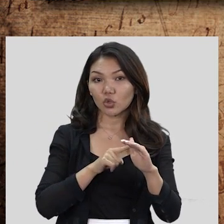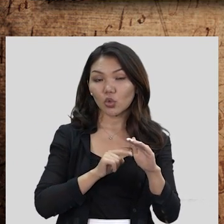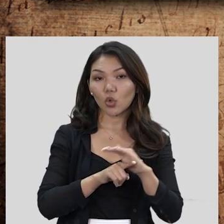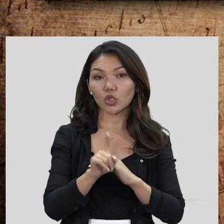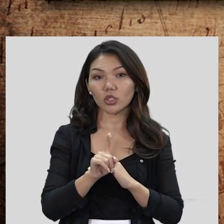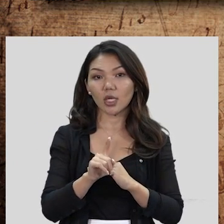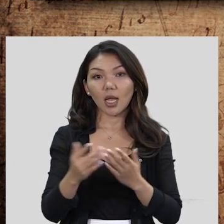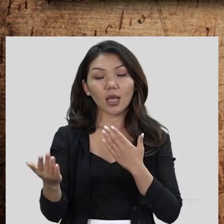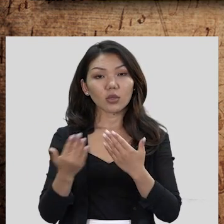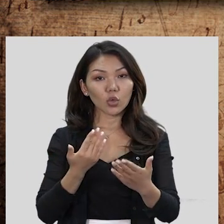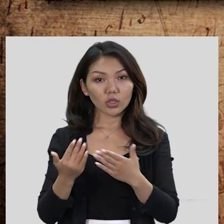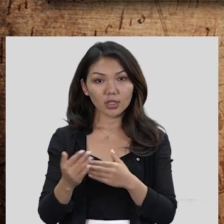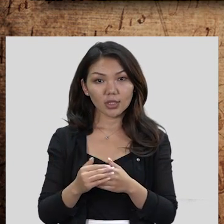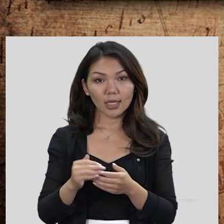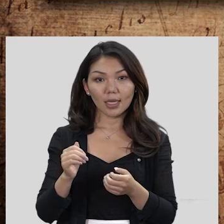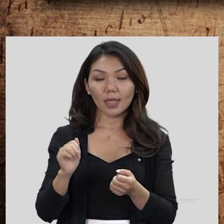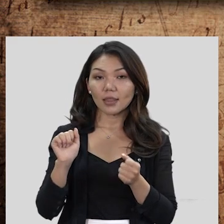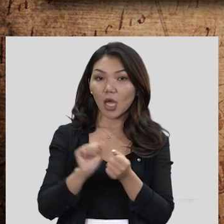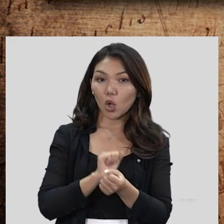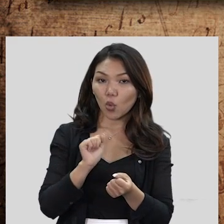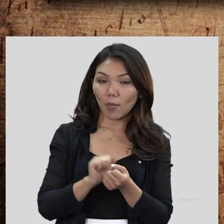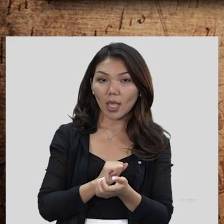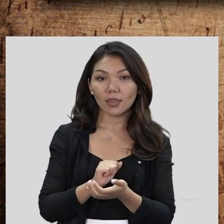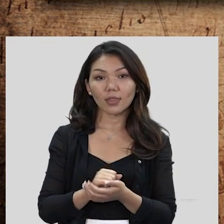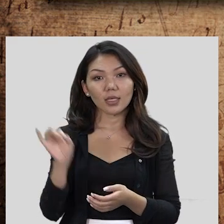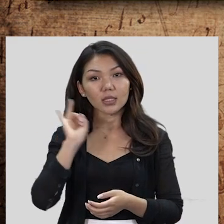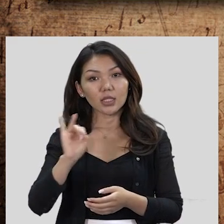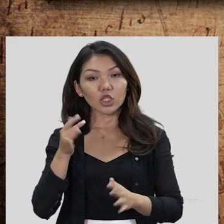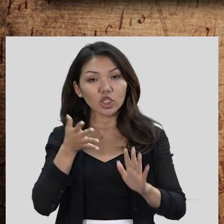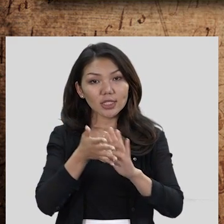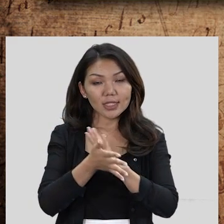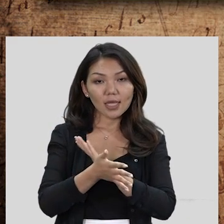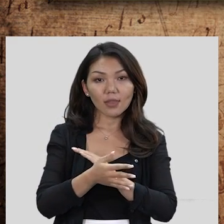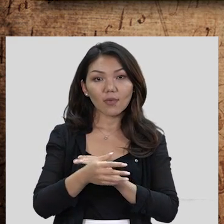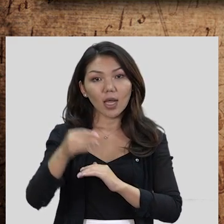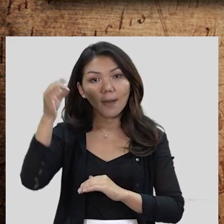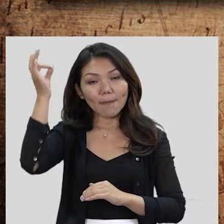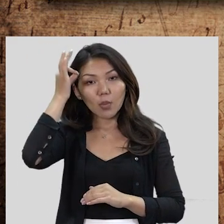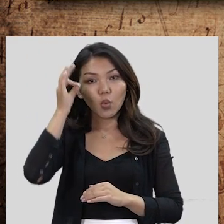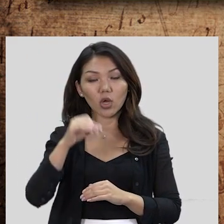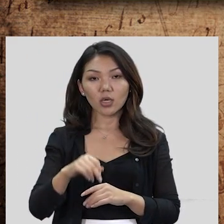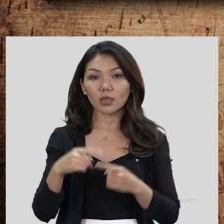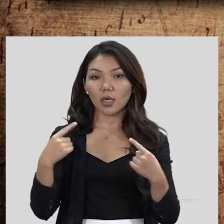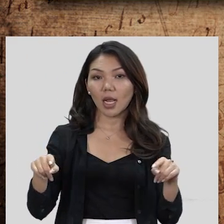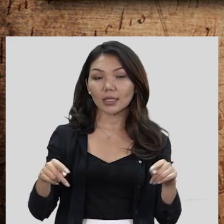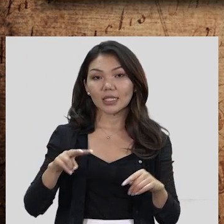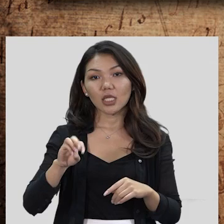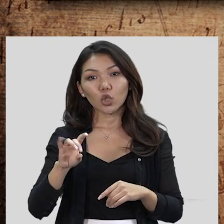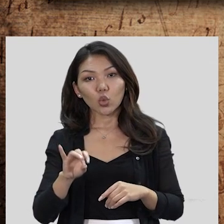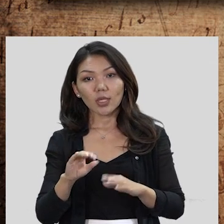источникам относятся документы исторические исследования мемуары проще литературные произведения